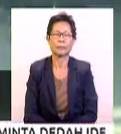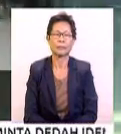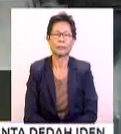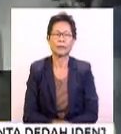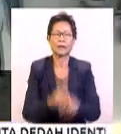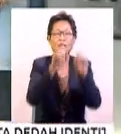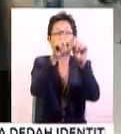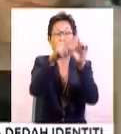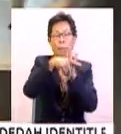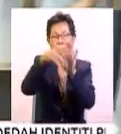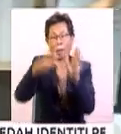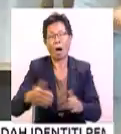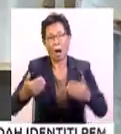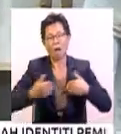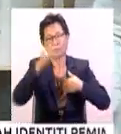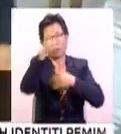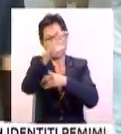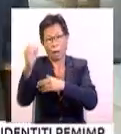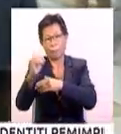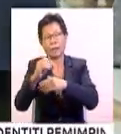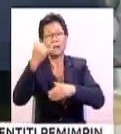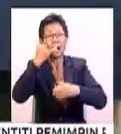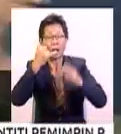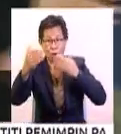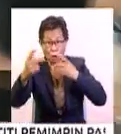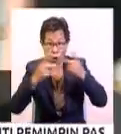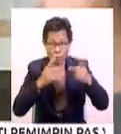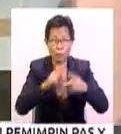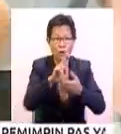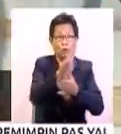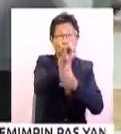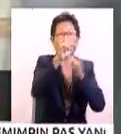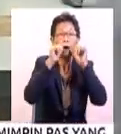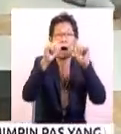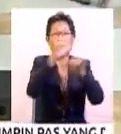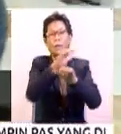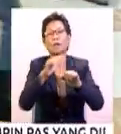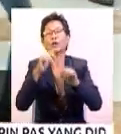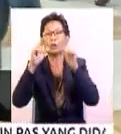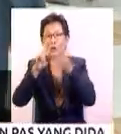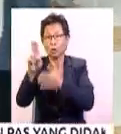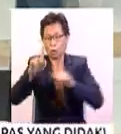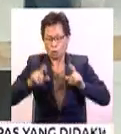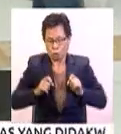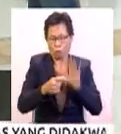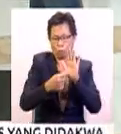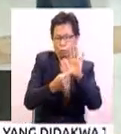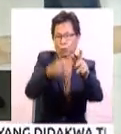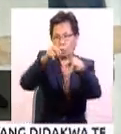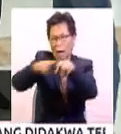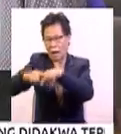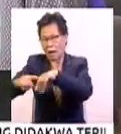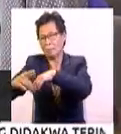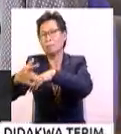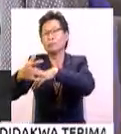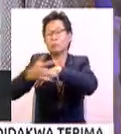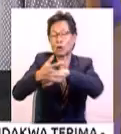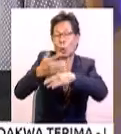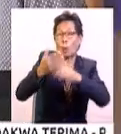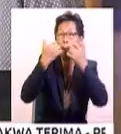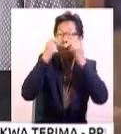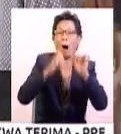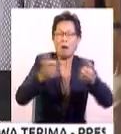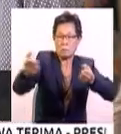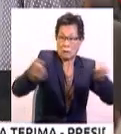11 pempamer terdiri daripada syarikat telekomunikasi, universiti awam dan swasta menampilkan pelbagai perkembangan terkini. Antaranya